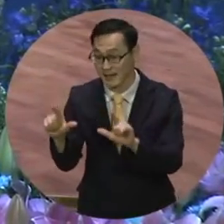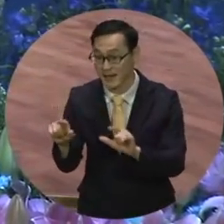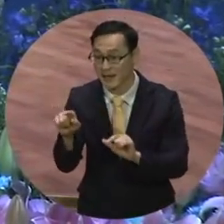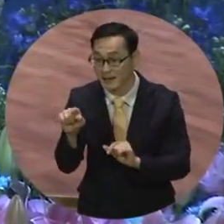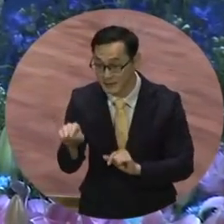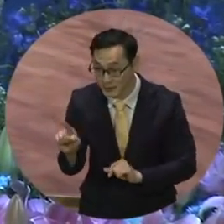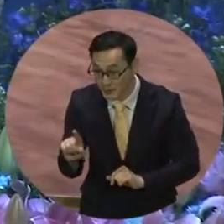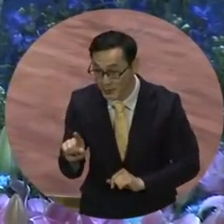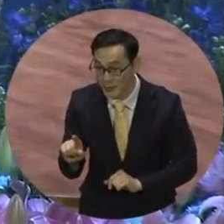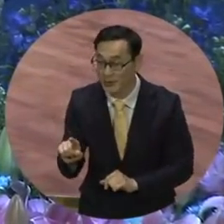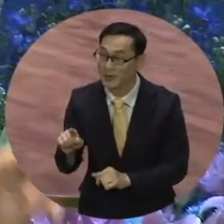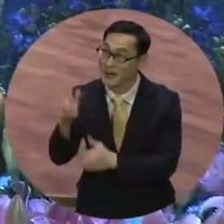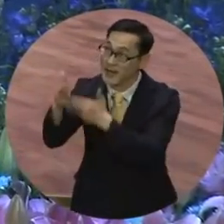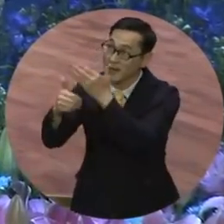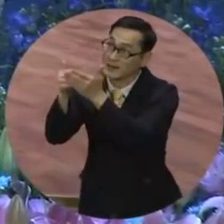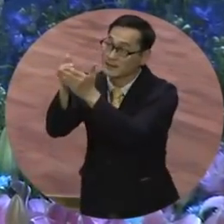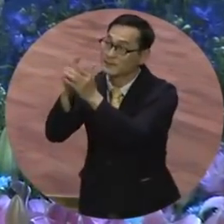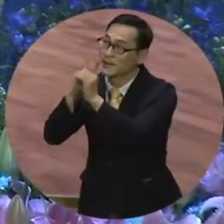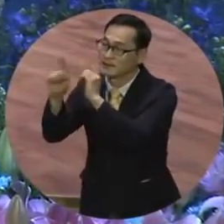믿고 사는 사람이 의인이에요.